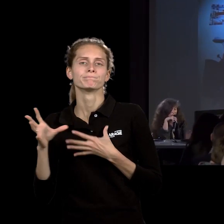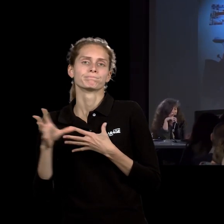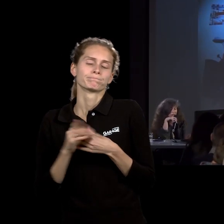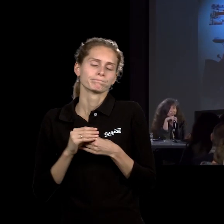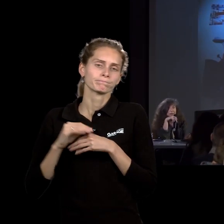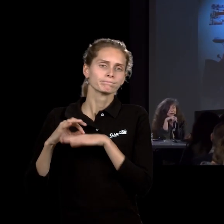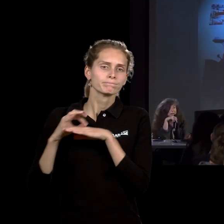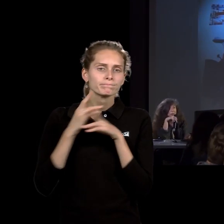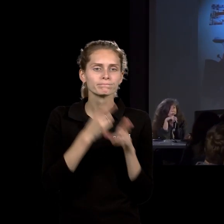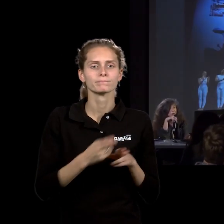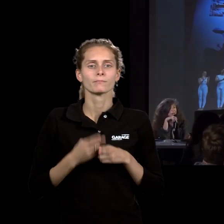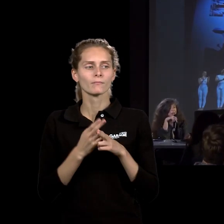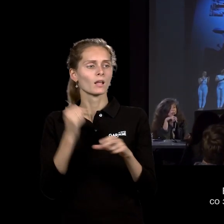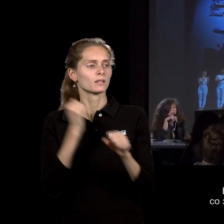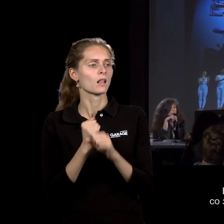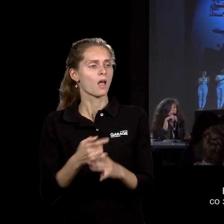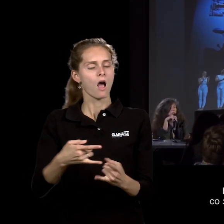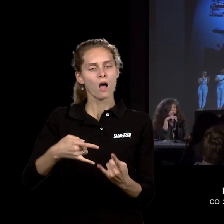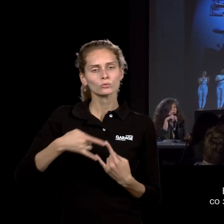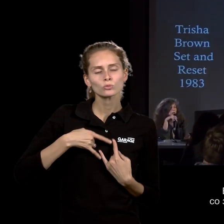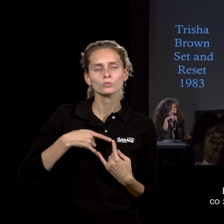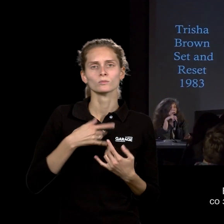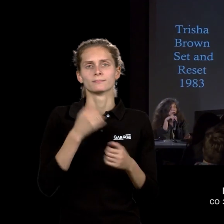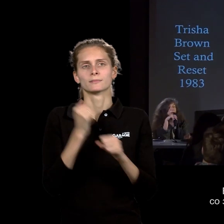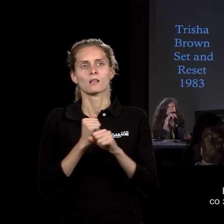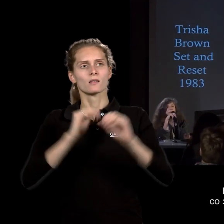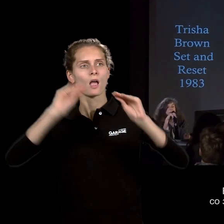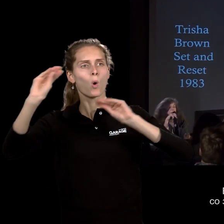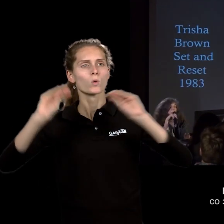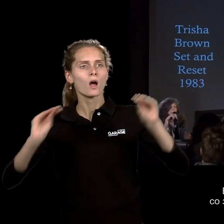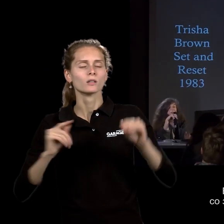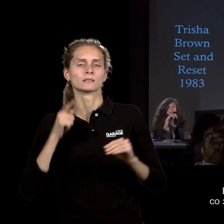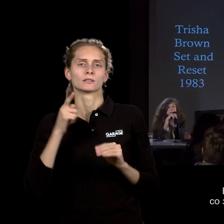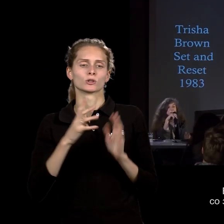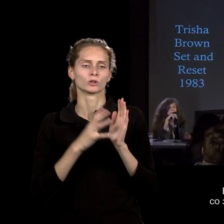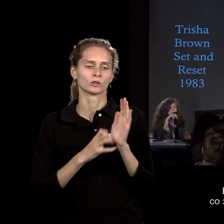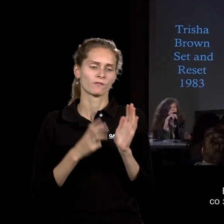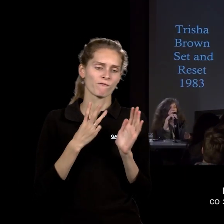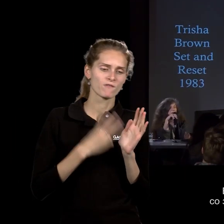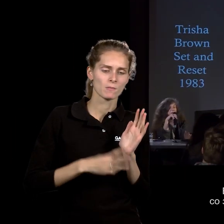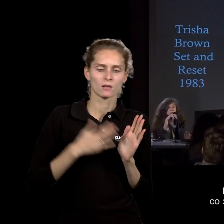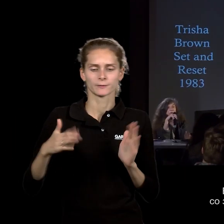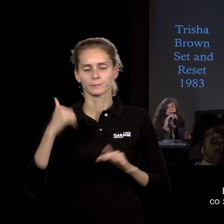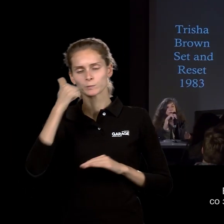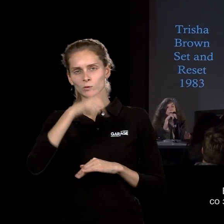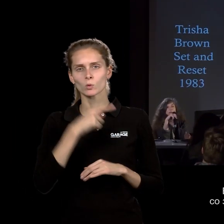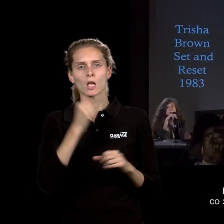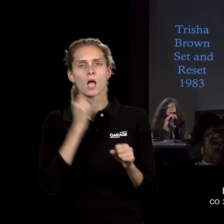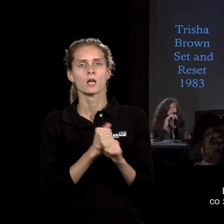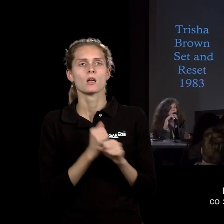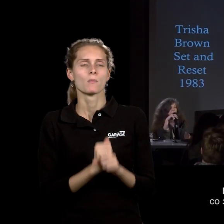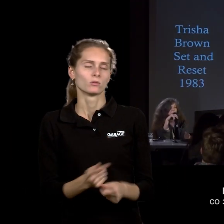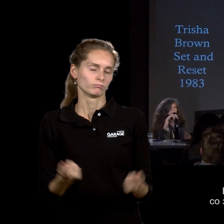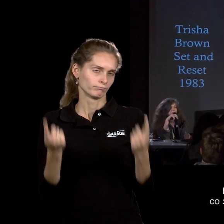делает декорации, костюмы. Потом он будет в 90-е годы, в 80-е годы работать тоже с такой же